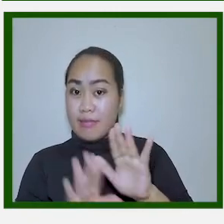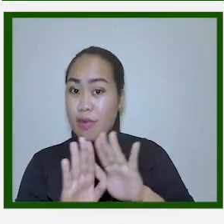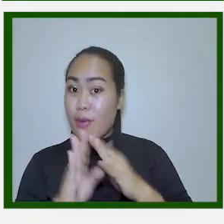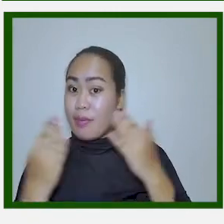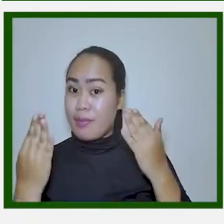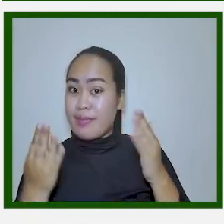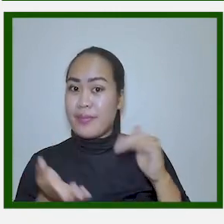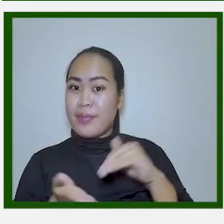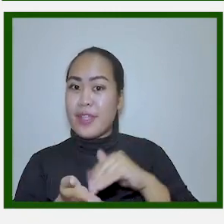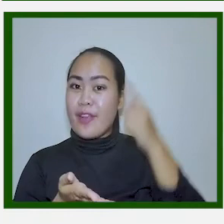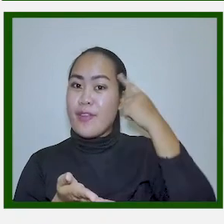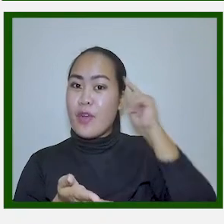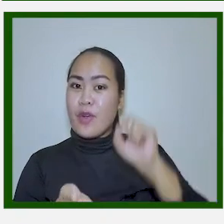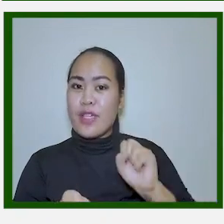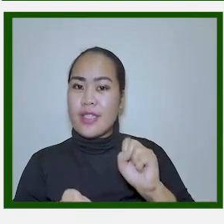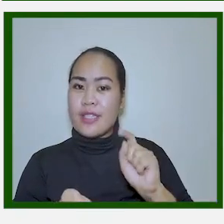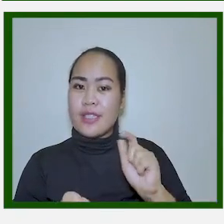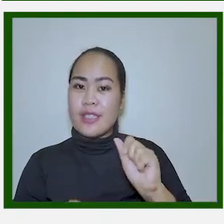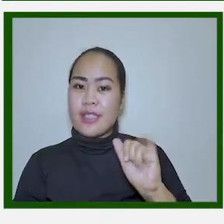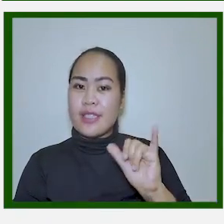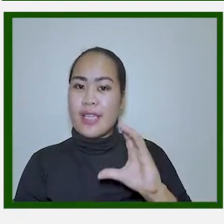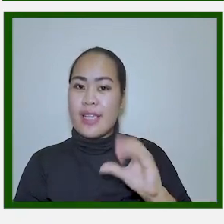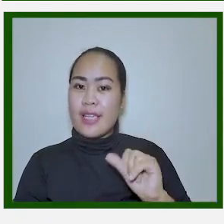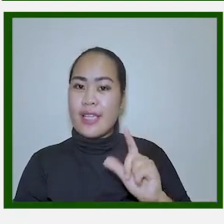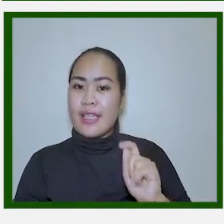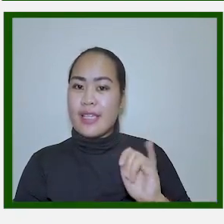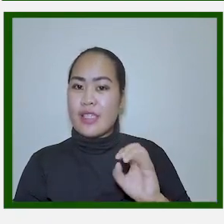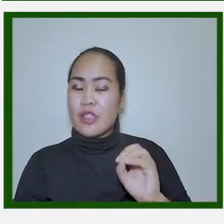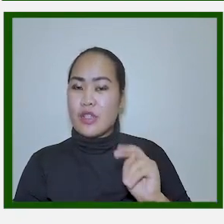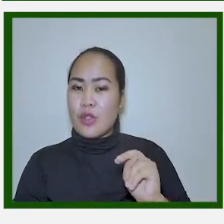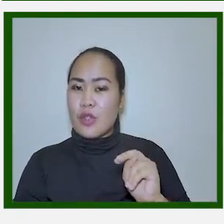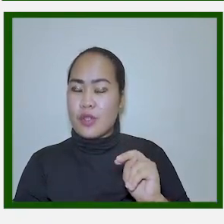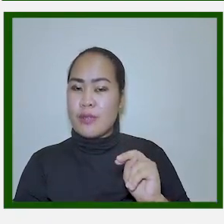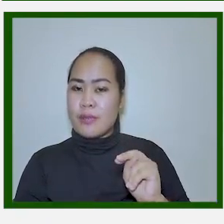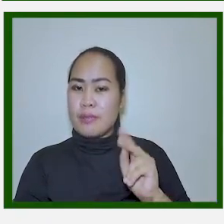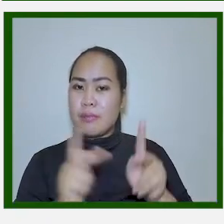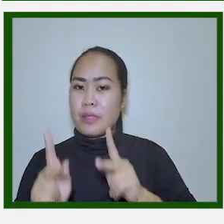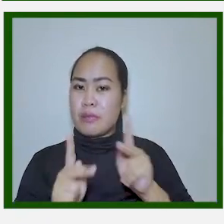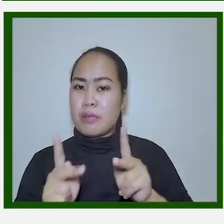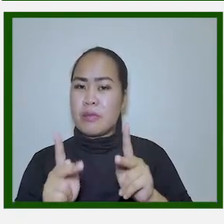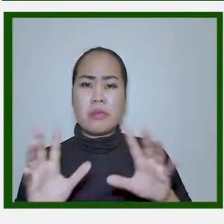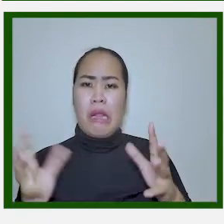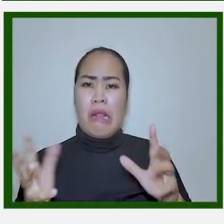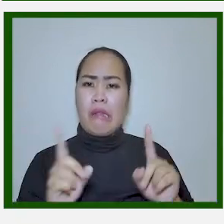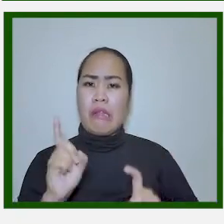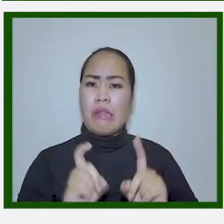no. Just present your vaccination card, no, and yan, awa na,